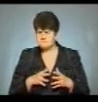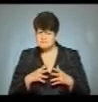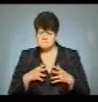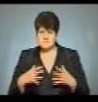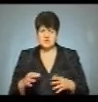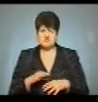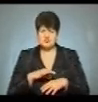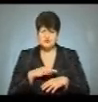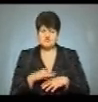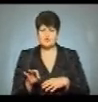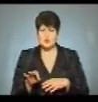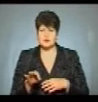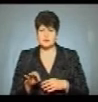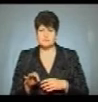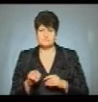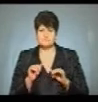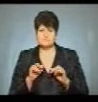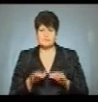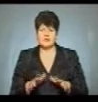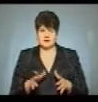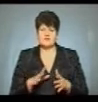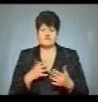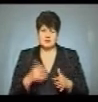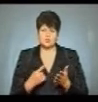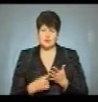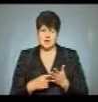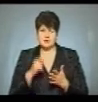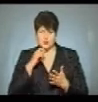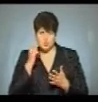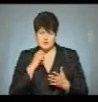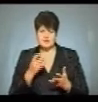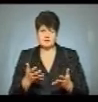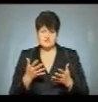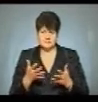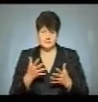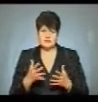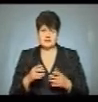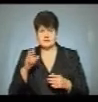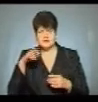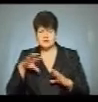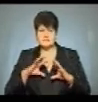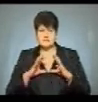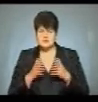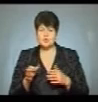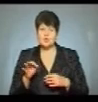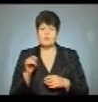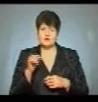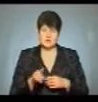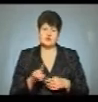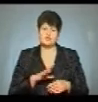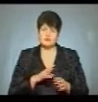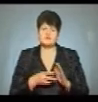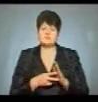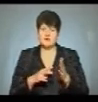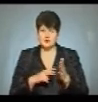жорстокий акт, який вже доведений Україною, признаний країнами світу, про те, що був спланований